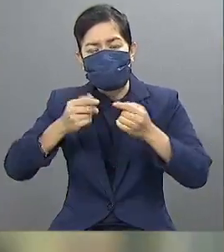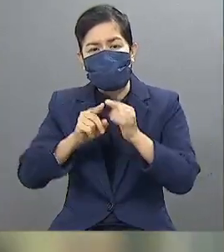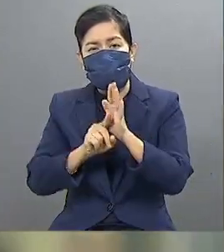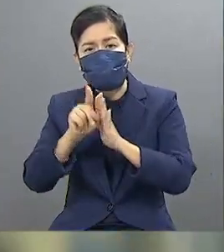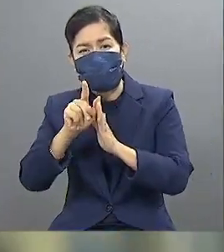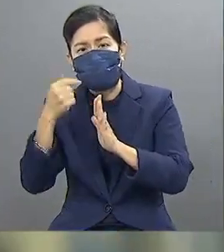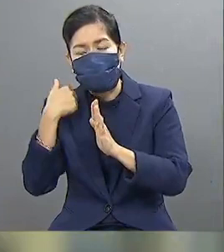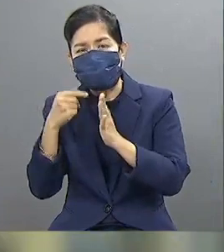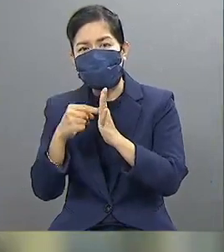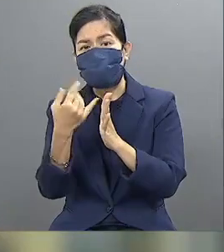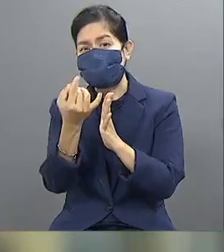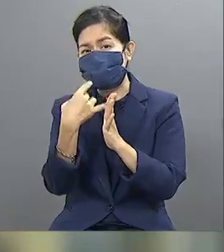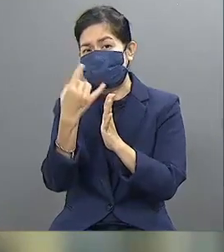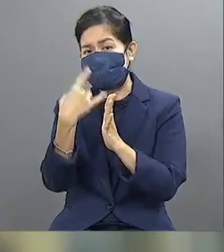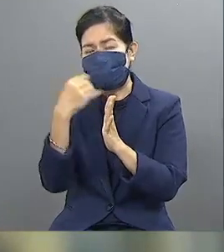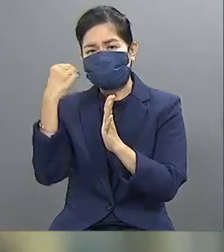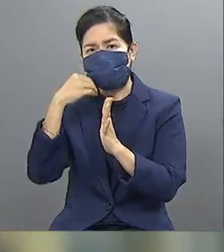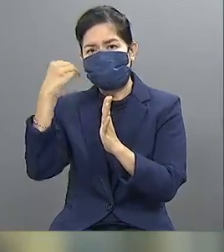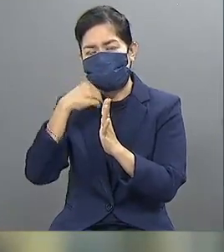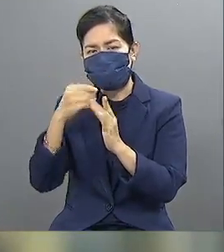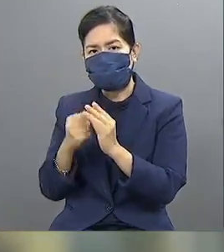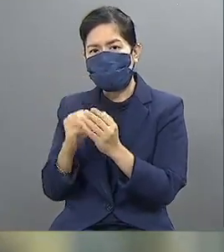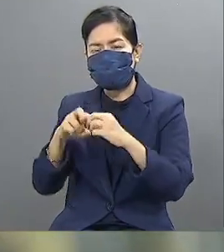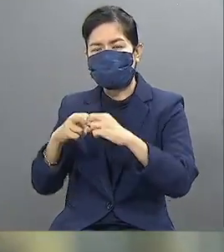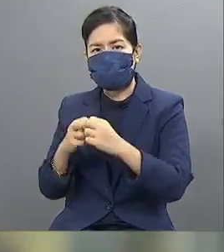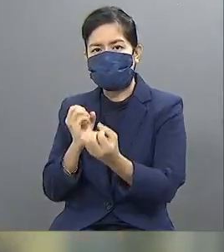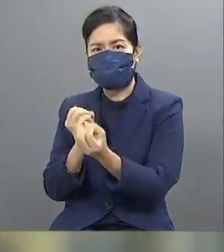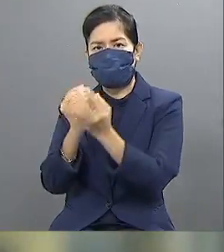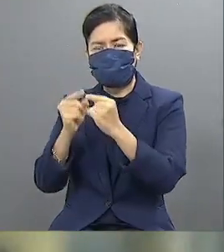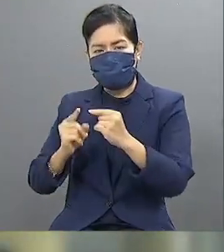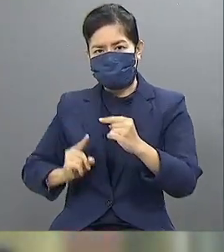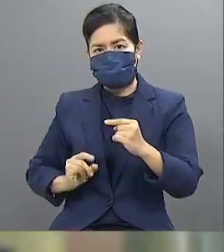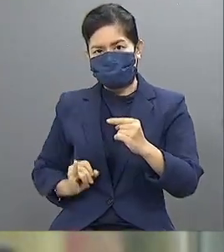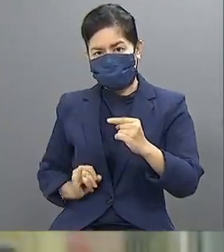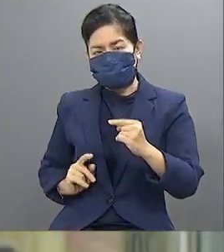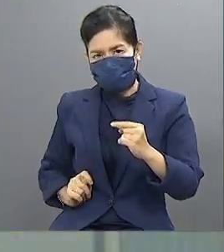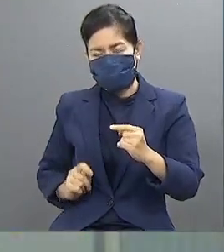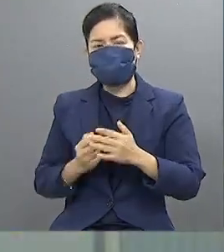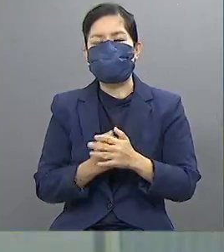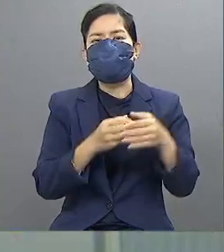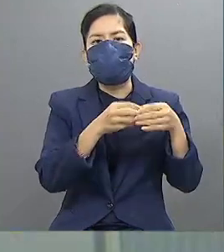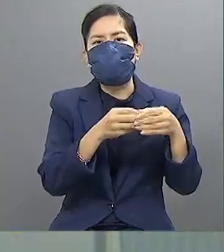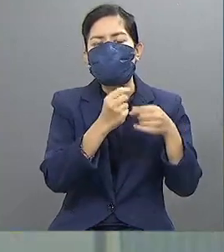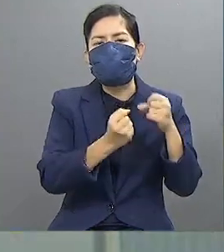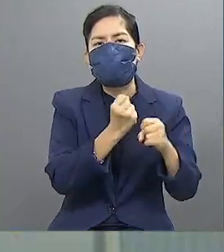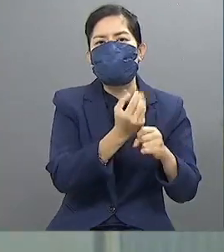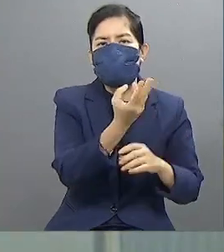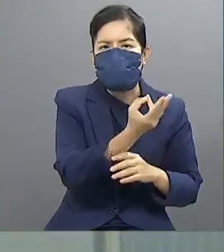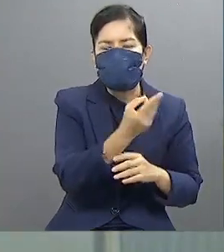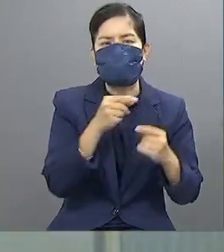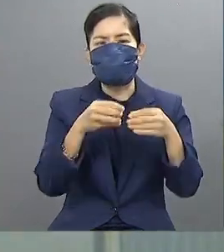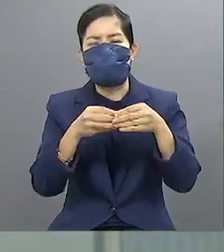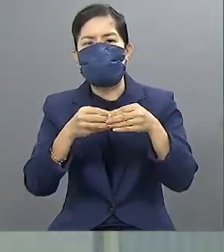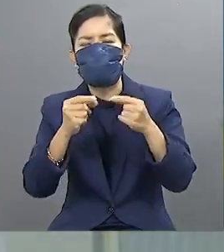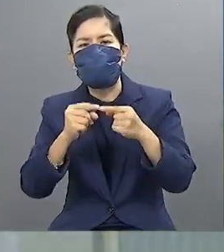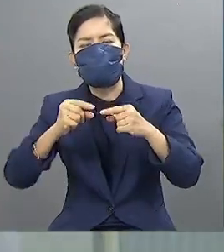นั่นหมายความว่าจริงๆแล้วเรื่องของภาวะโรคไตเนี่ยอายุน้อยก็เป็นได้ผู้ใหญ่ก็เป็นได้ทุกคนมีสิทธิ์ที่จะเป็นได้ใช่ไหม